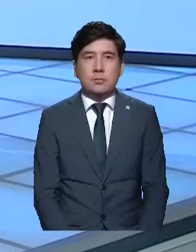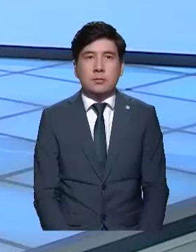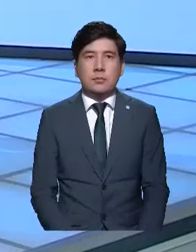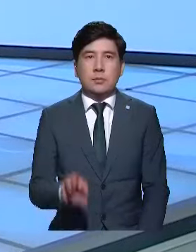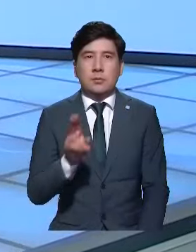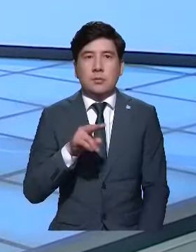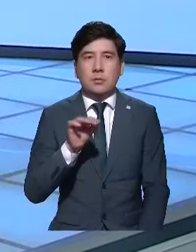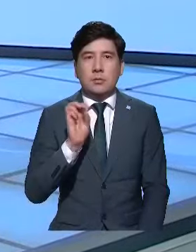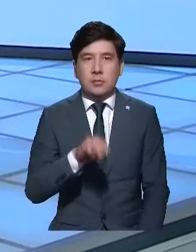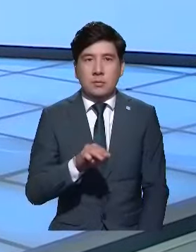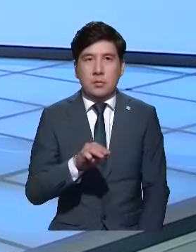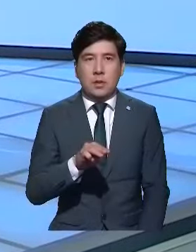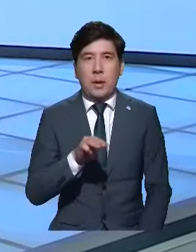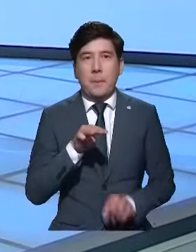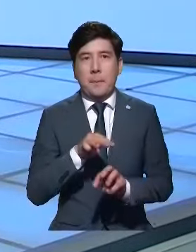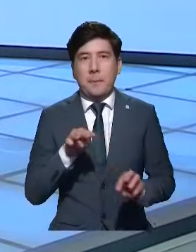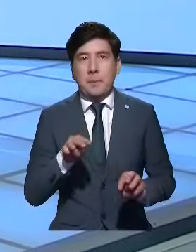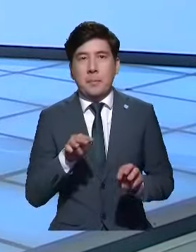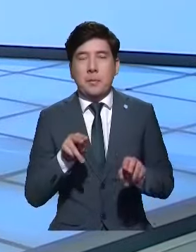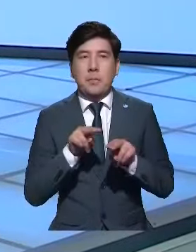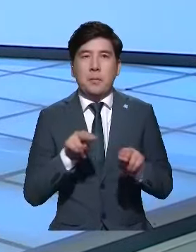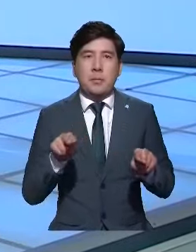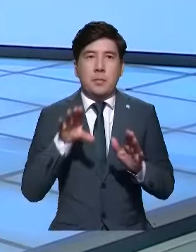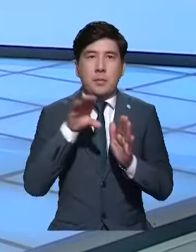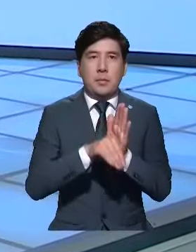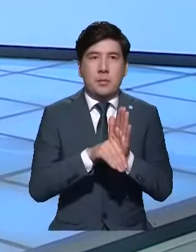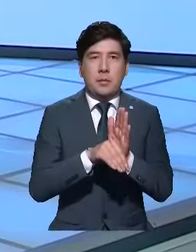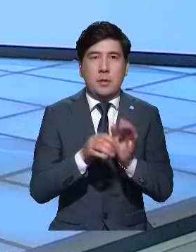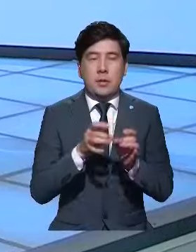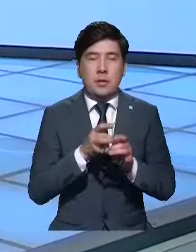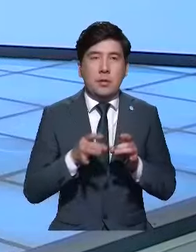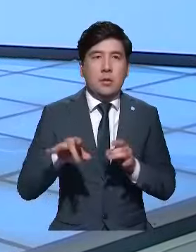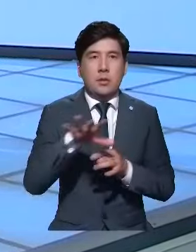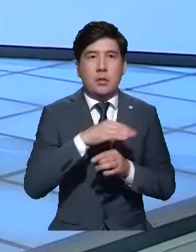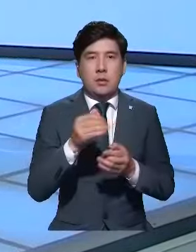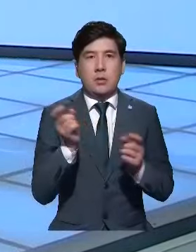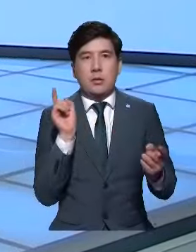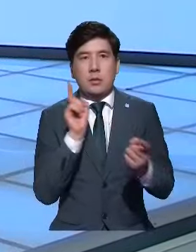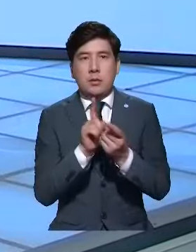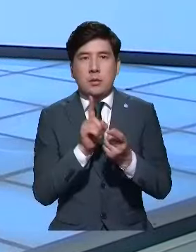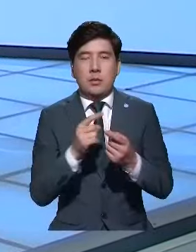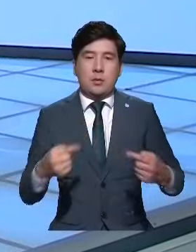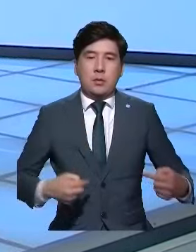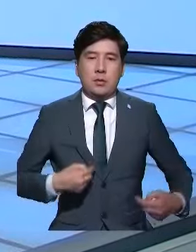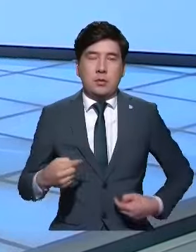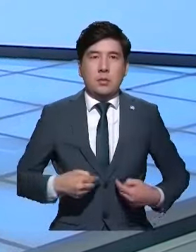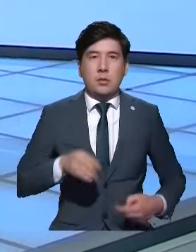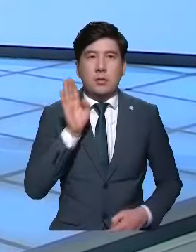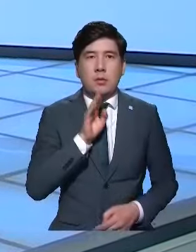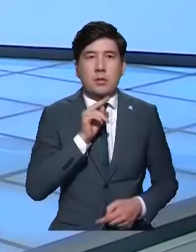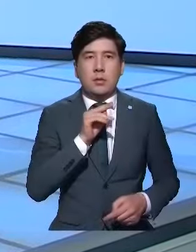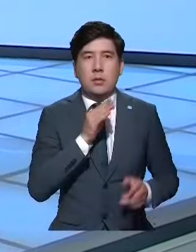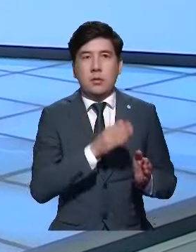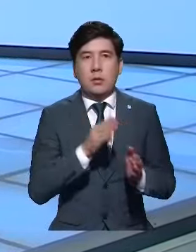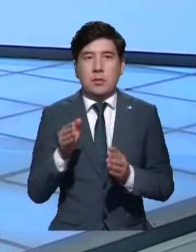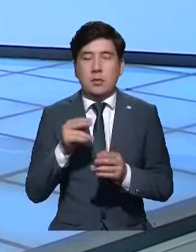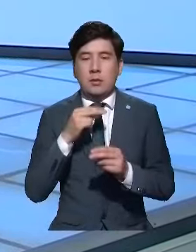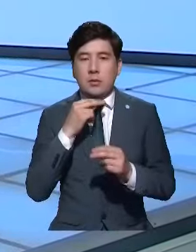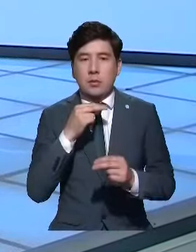Депутаты Мажилиса парламента находятся в подтопленных регионах. Народные избранники встречаются с пострадавшими от паводков и следят за отгрузкой